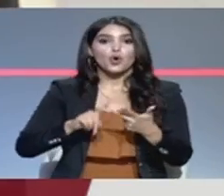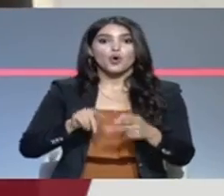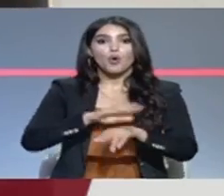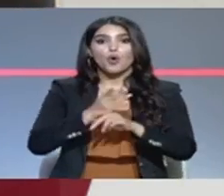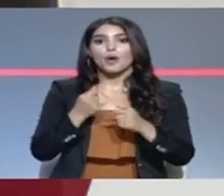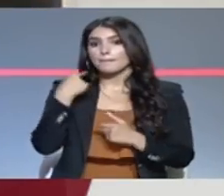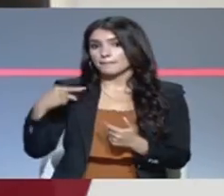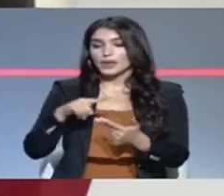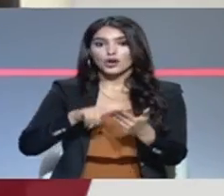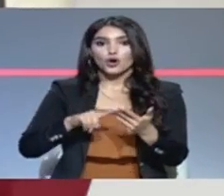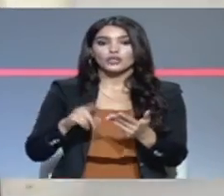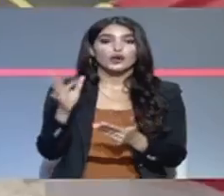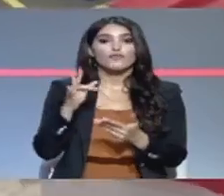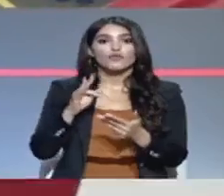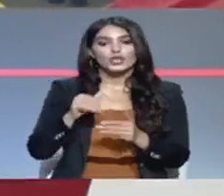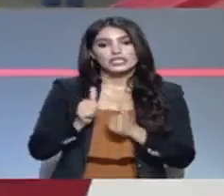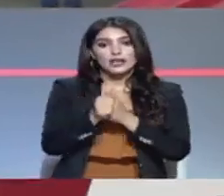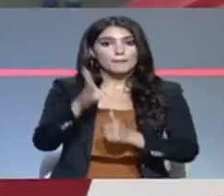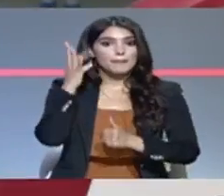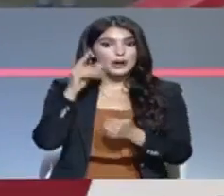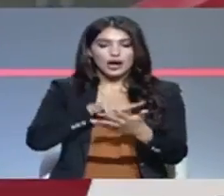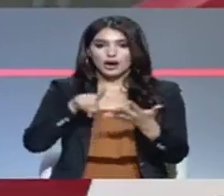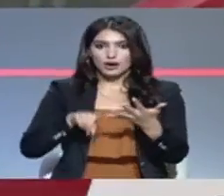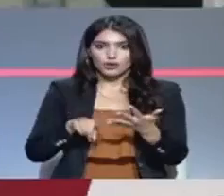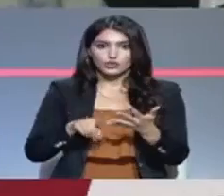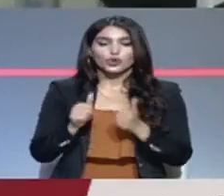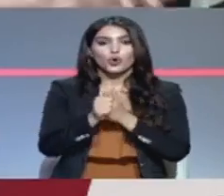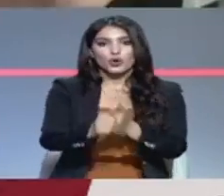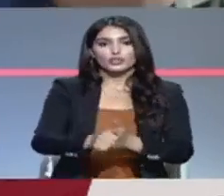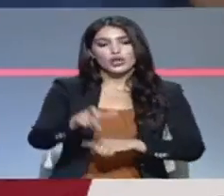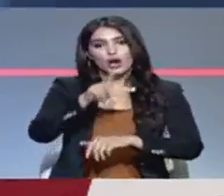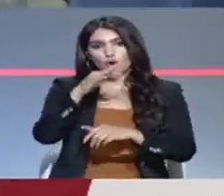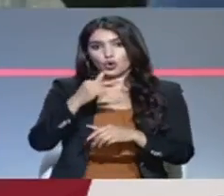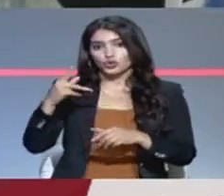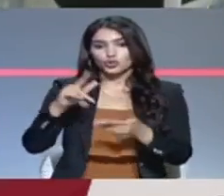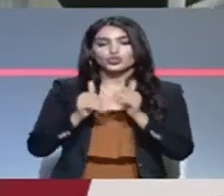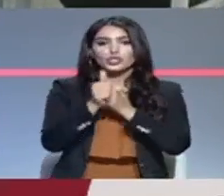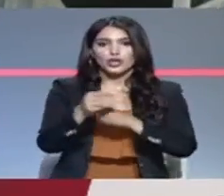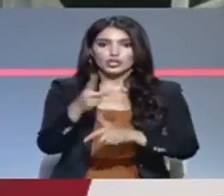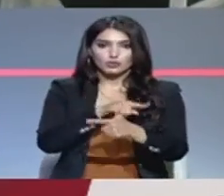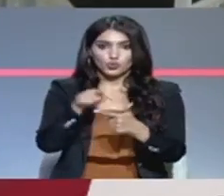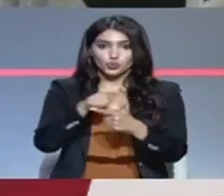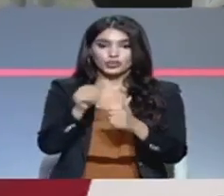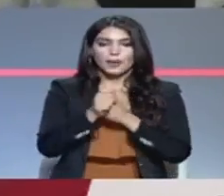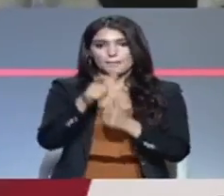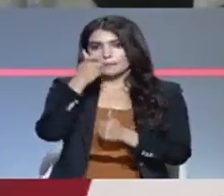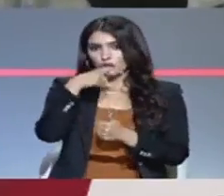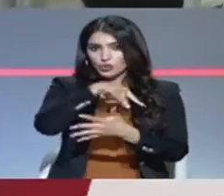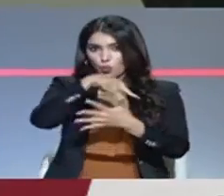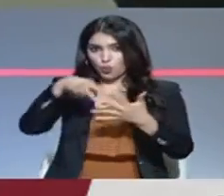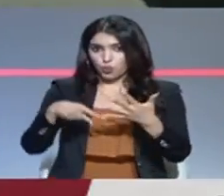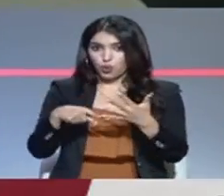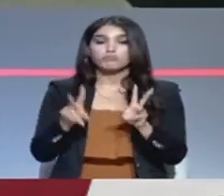ولاية نابل وفسانة من ولاية القصرين والساحلين معتمر وزاوية قنطش التابعتين لولاية المنستير،